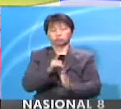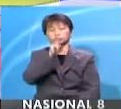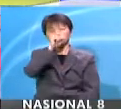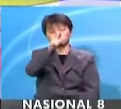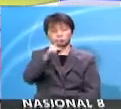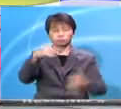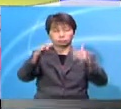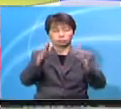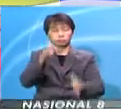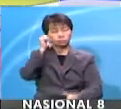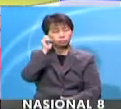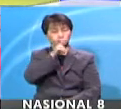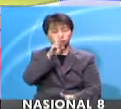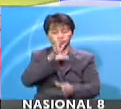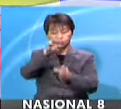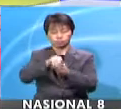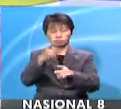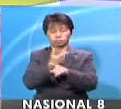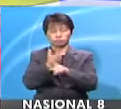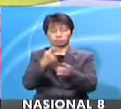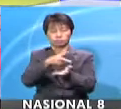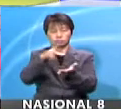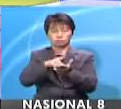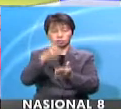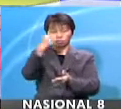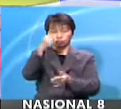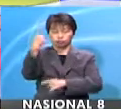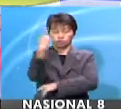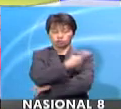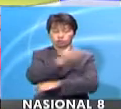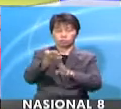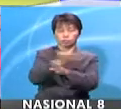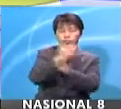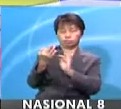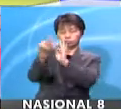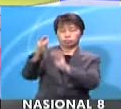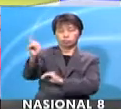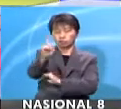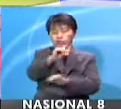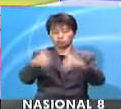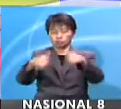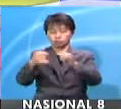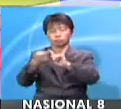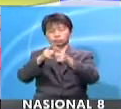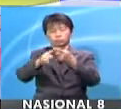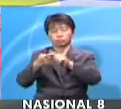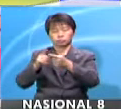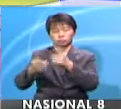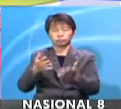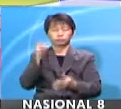pemain Skuad Shingeki ini akan menyertai latihan pusat sekurang-kurangnya 10 hari sebelum menghadapi mana-mana aksi persahabatan